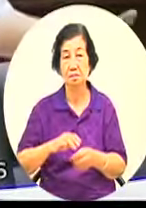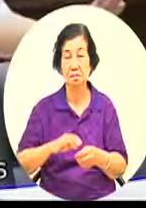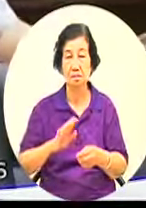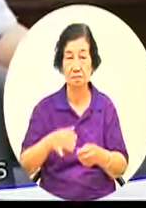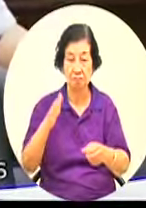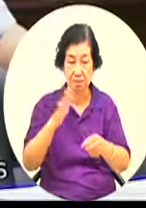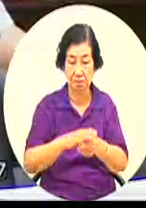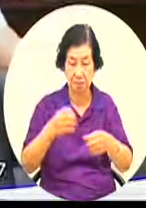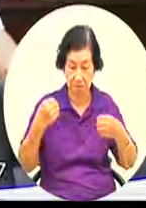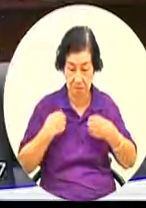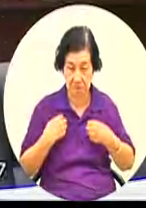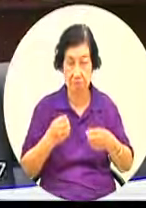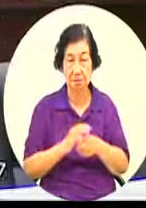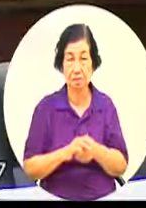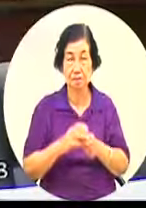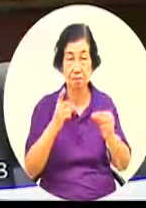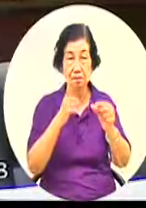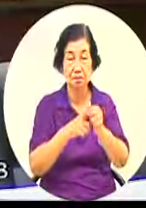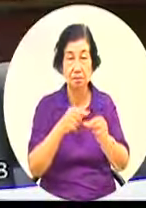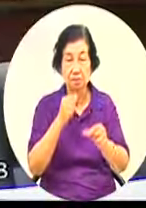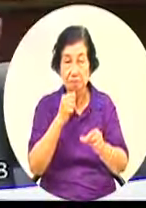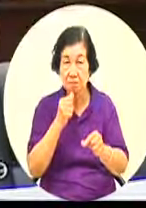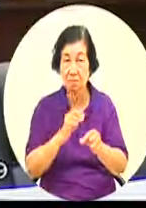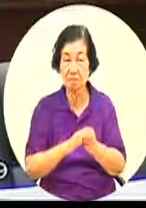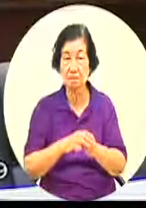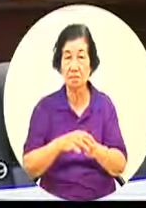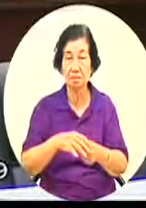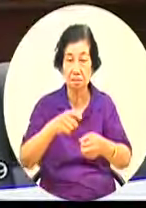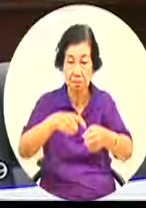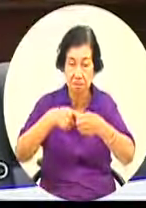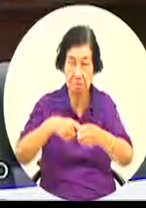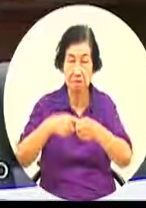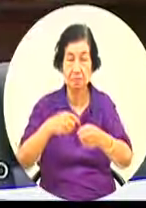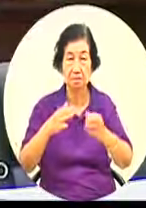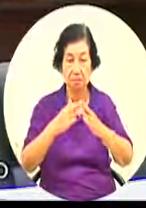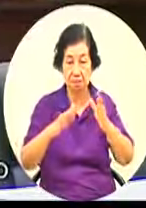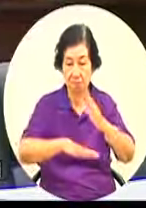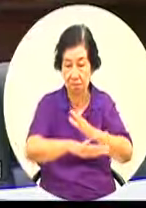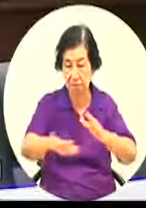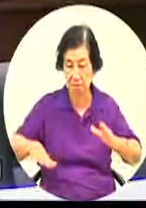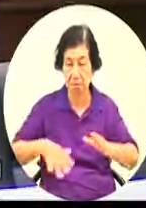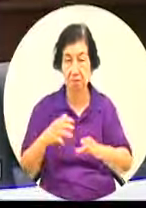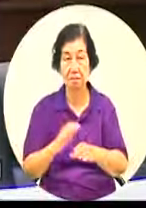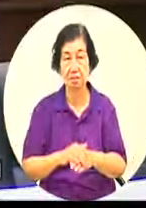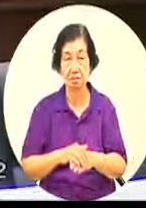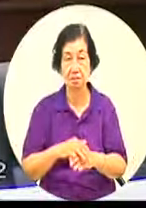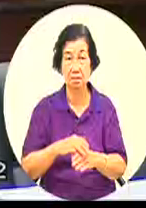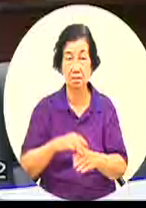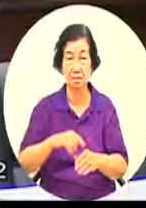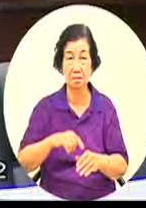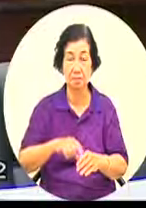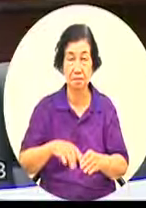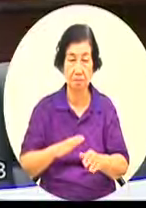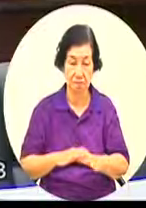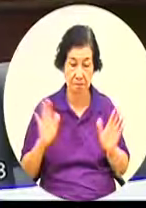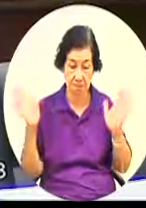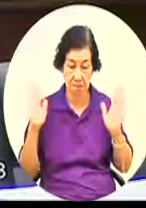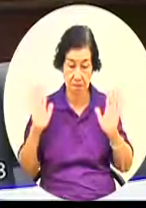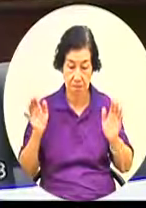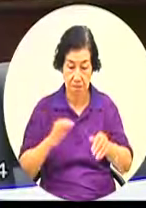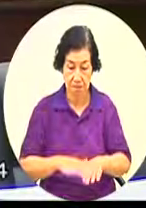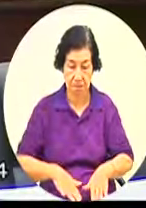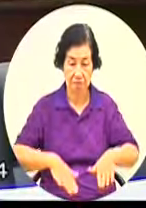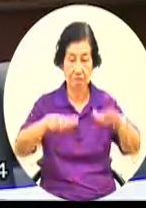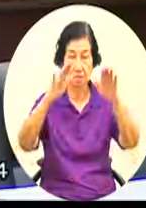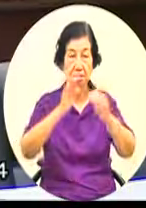我觉得对他们来讲都很好的一个启发，跟怎么样从小就让他英文教学做起。这是我一开场